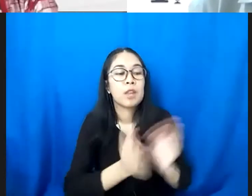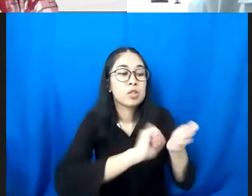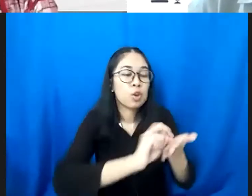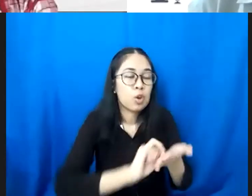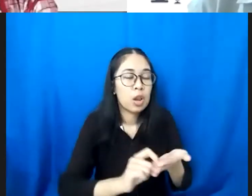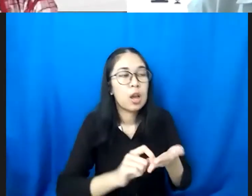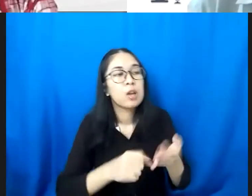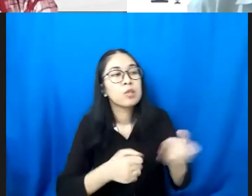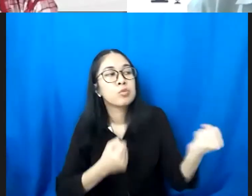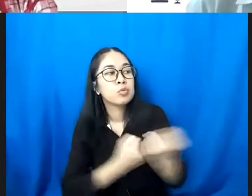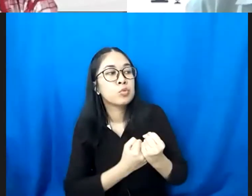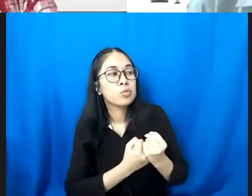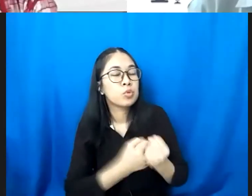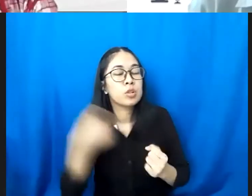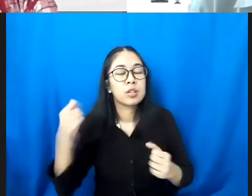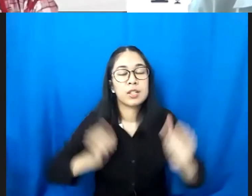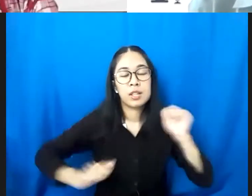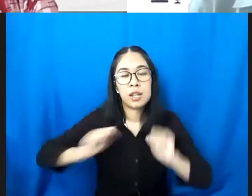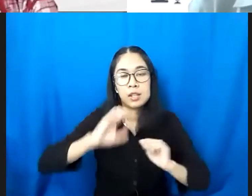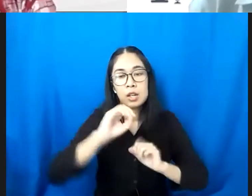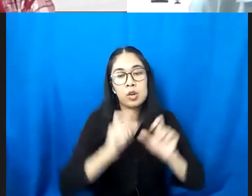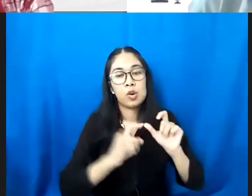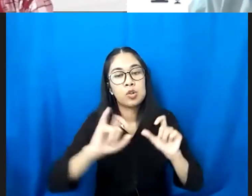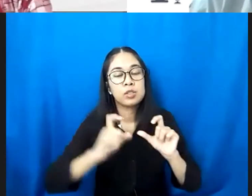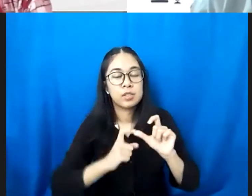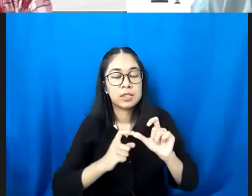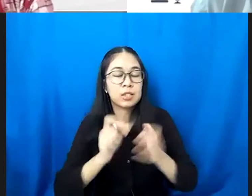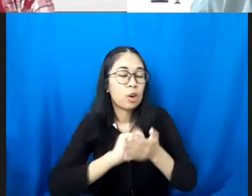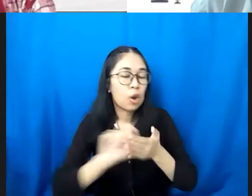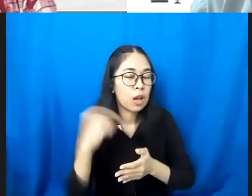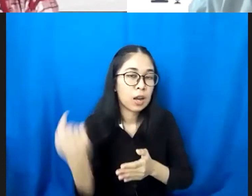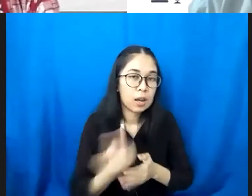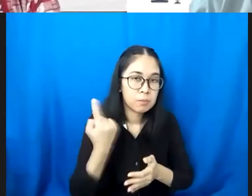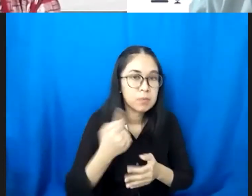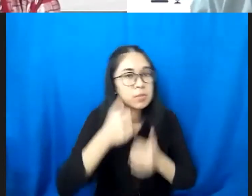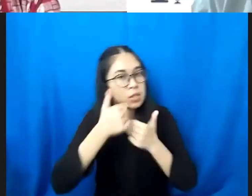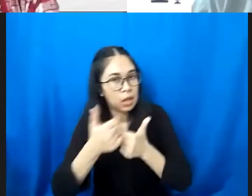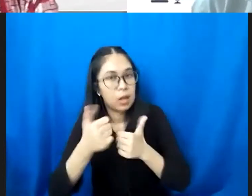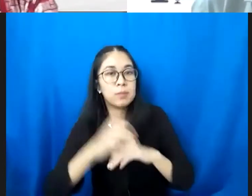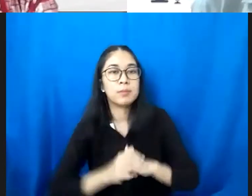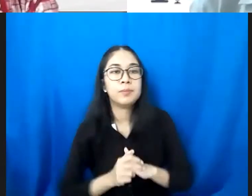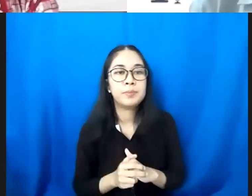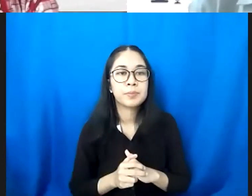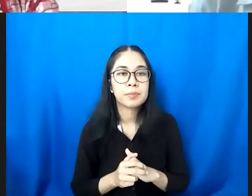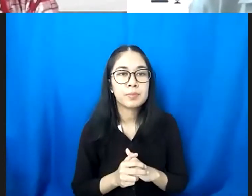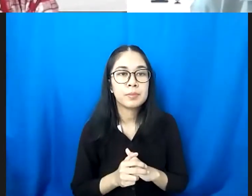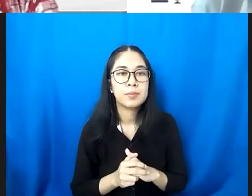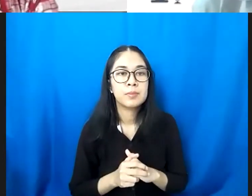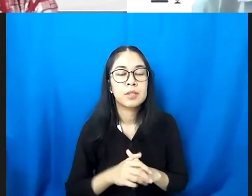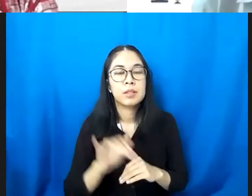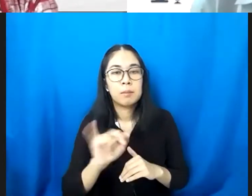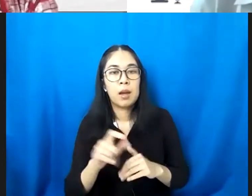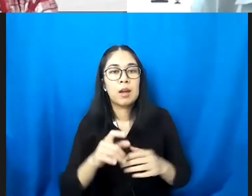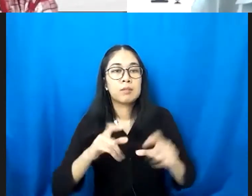kegiatan OSIS kami di sekolah, serta pihak Save the Children pun